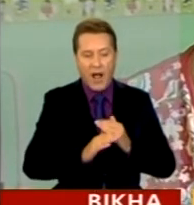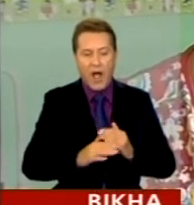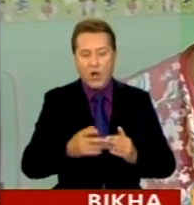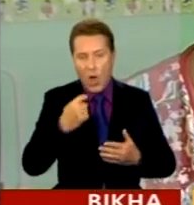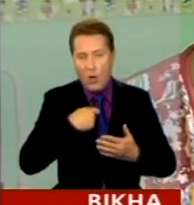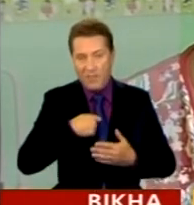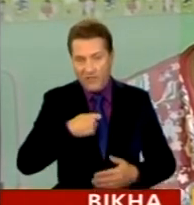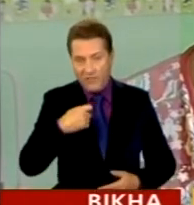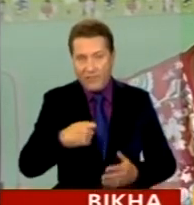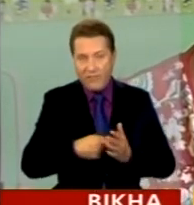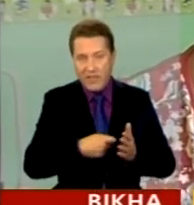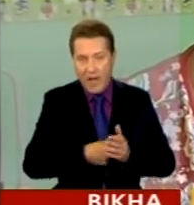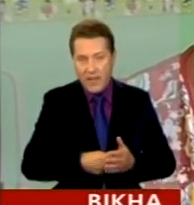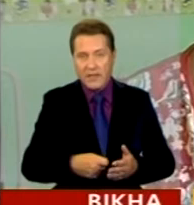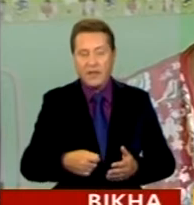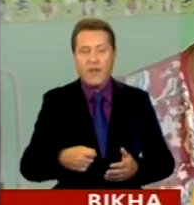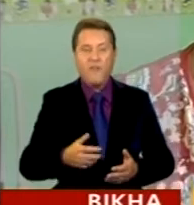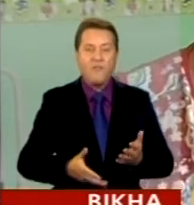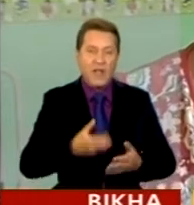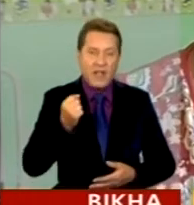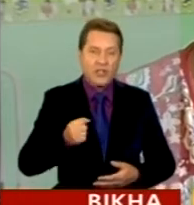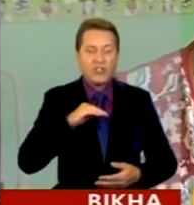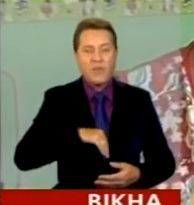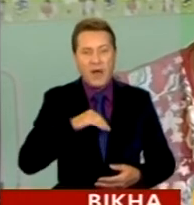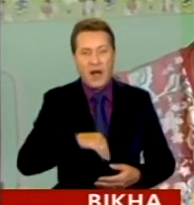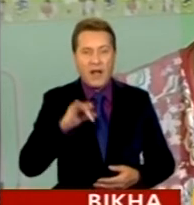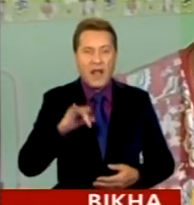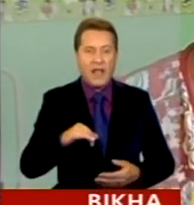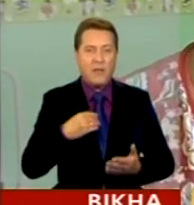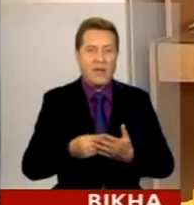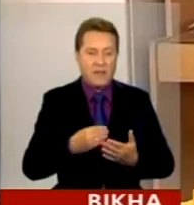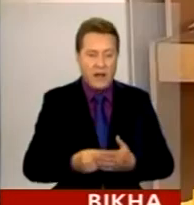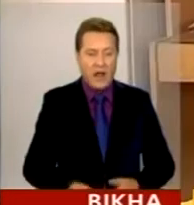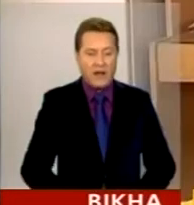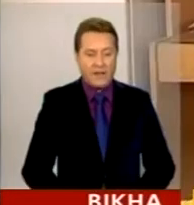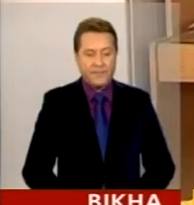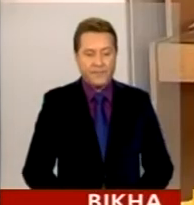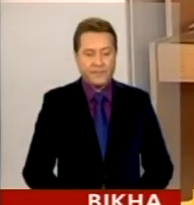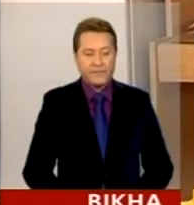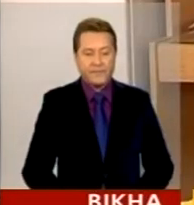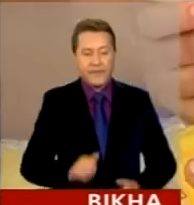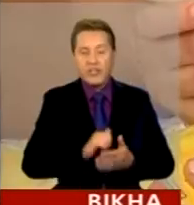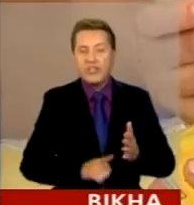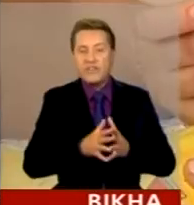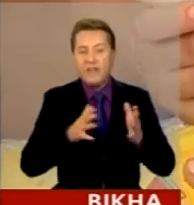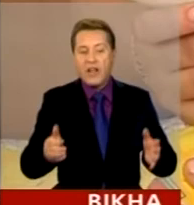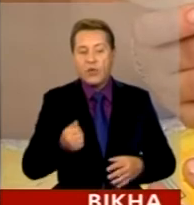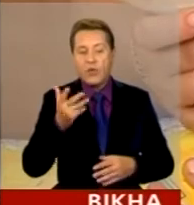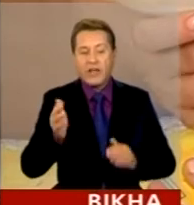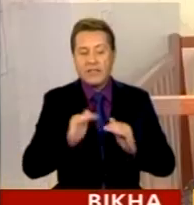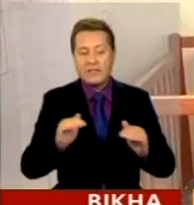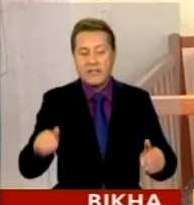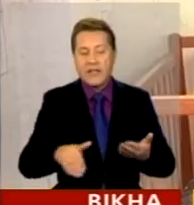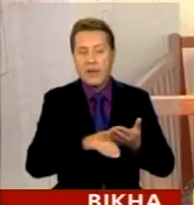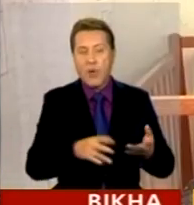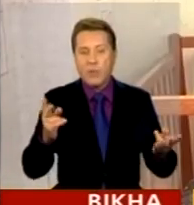питанні допомагають нам, підтримки і моральної допомагають, і так допомагають. Крім того, через велику кількість дітей допомоги потребує і